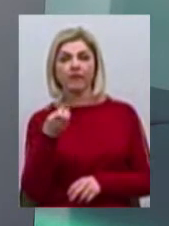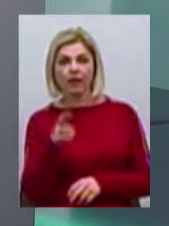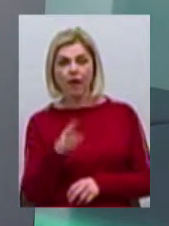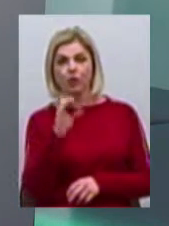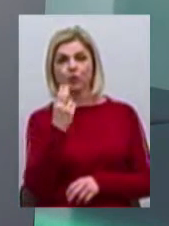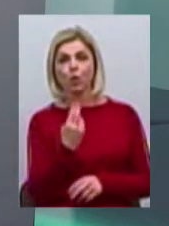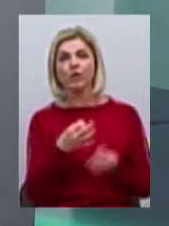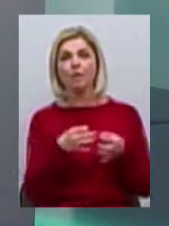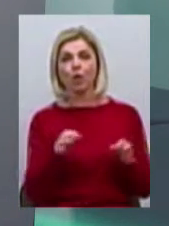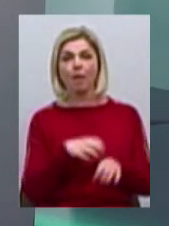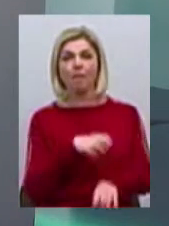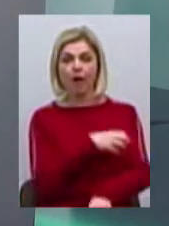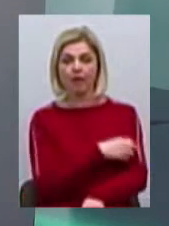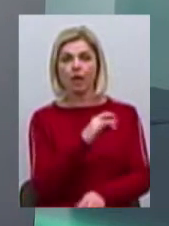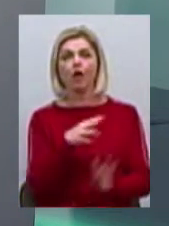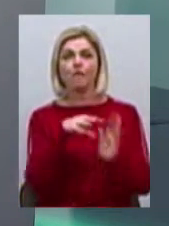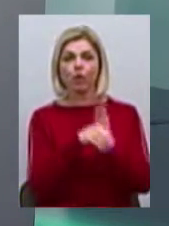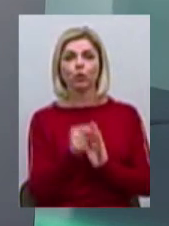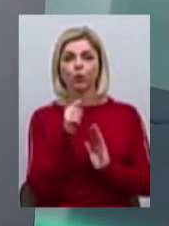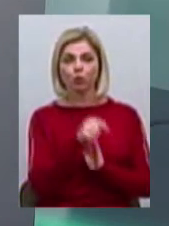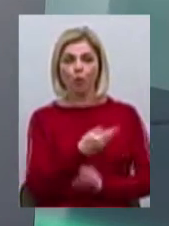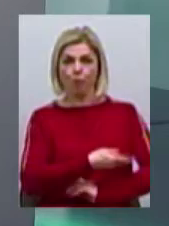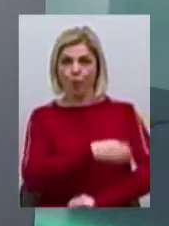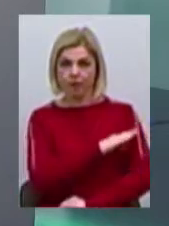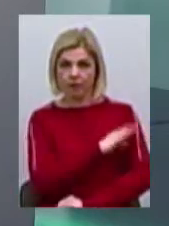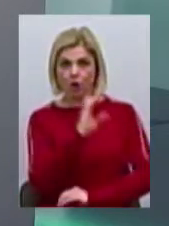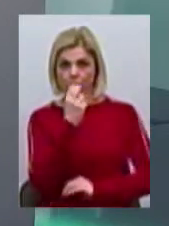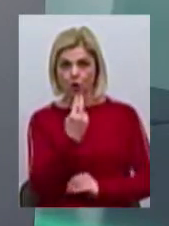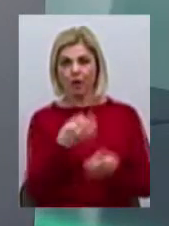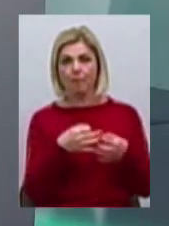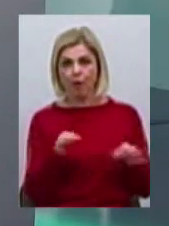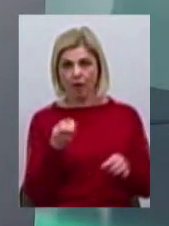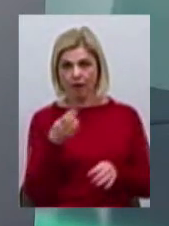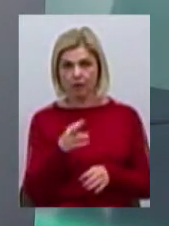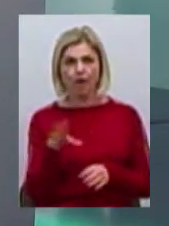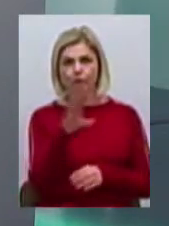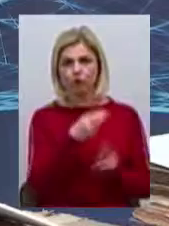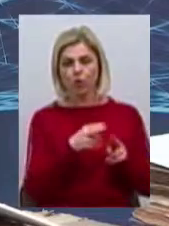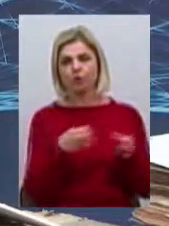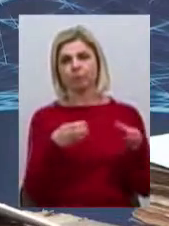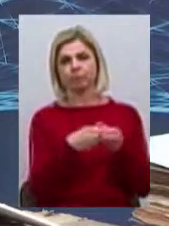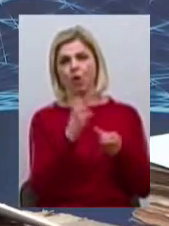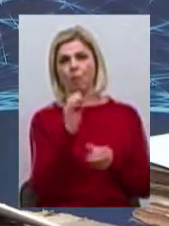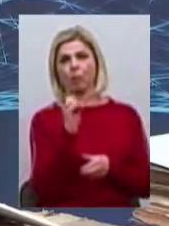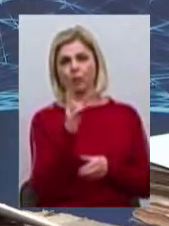соціал-демократичні партії, і туди входила польська соціал-демократія. Це все установчі збори? Це все йшло блок.